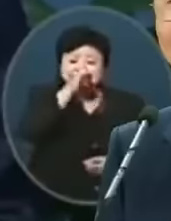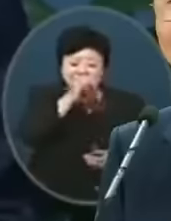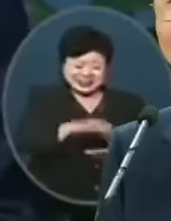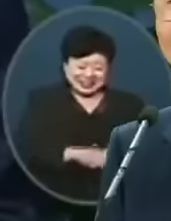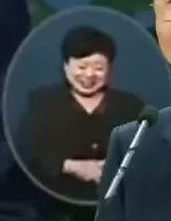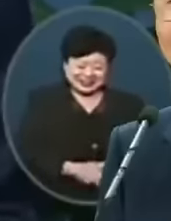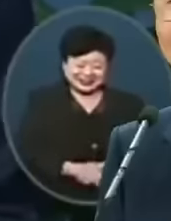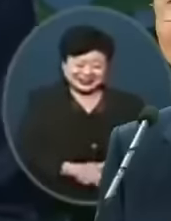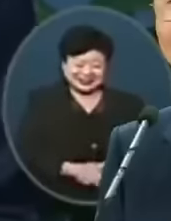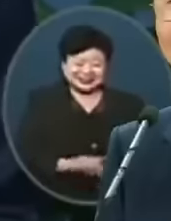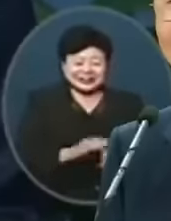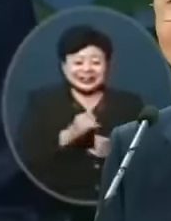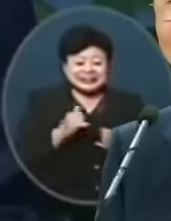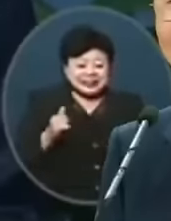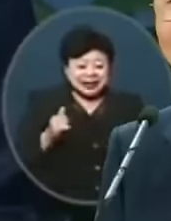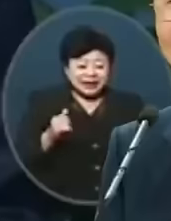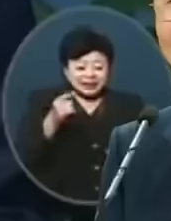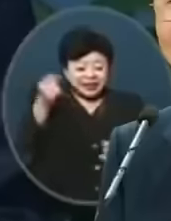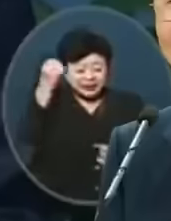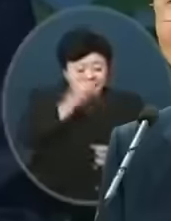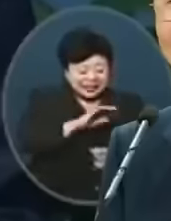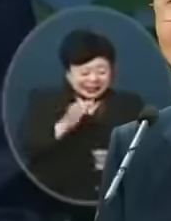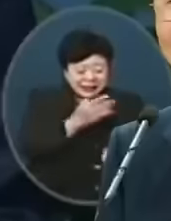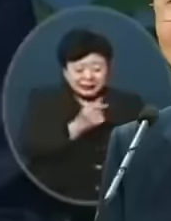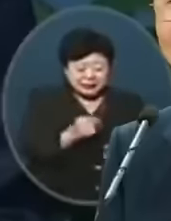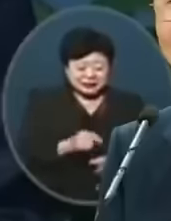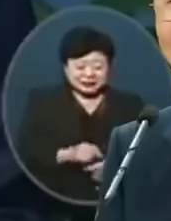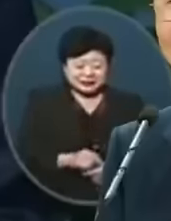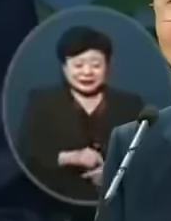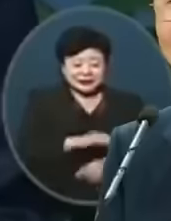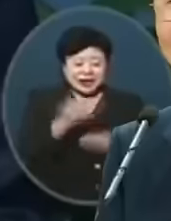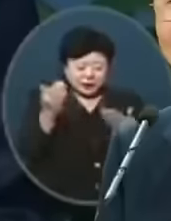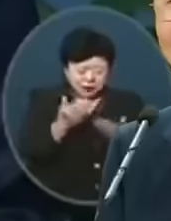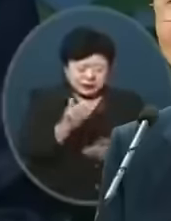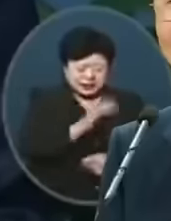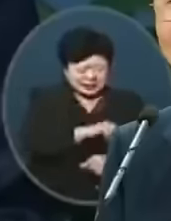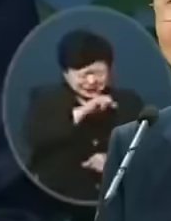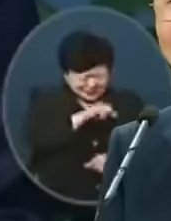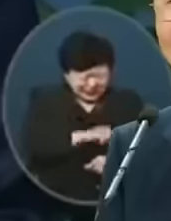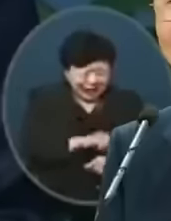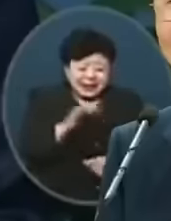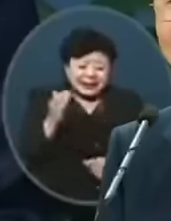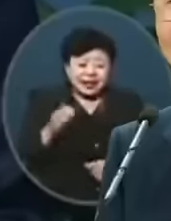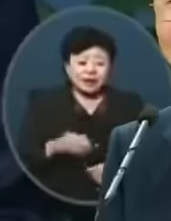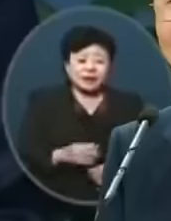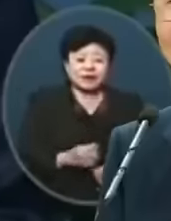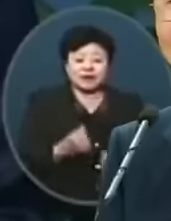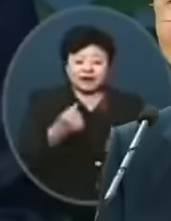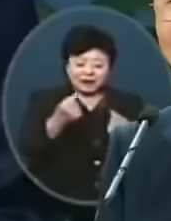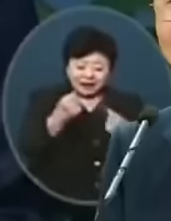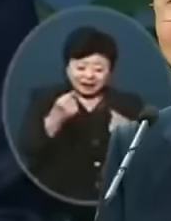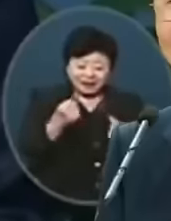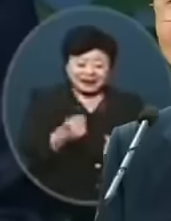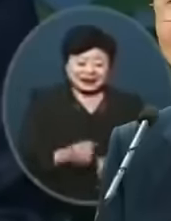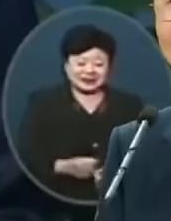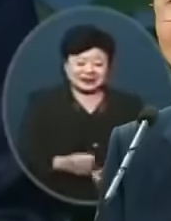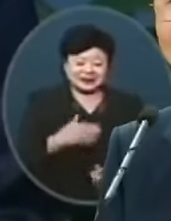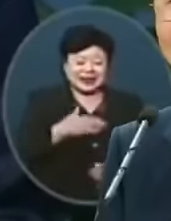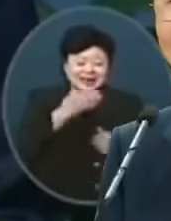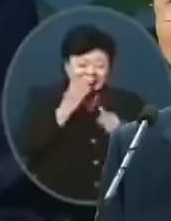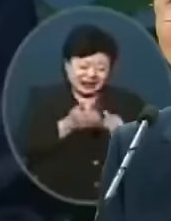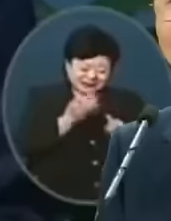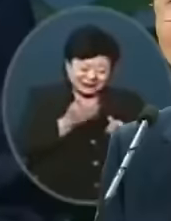부딪혀왔습니다. 사랑하는 자여, 내 영혼이 잘됨같이 내가 범사에 잘되고